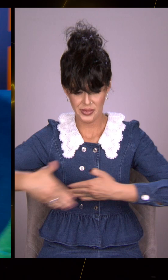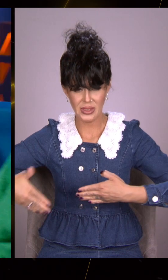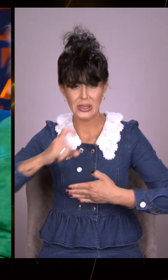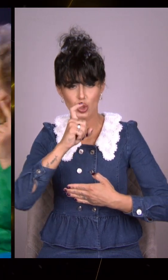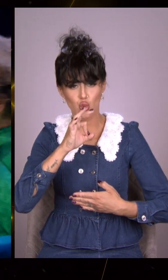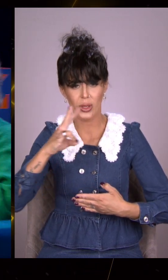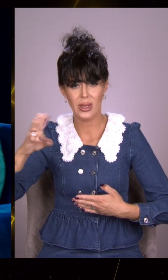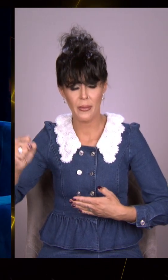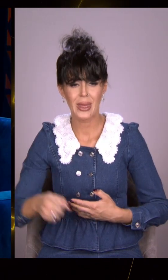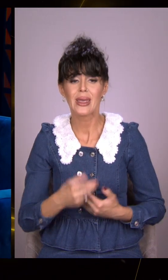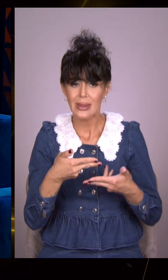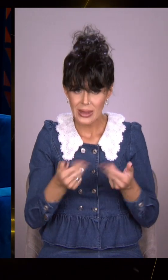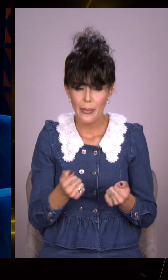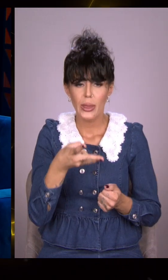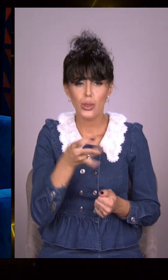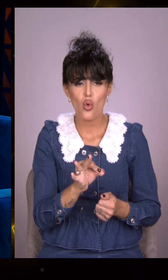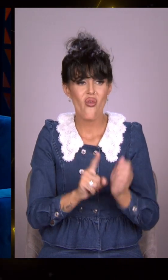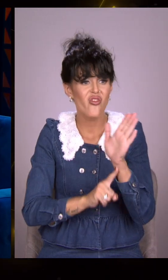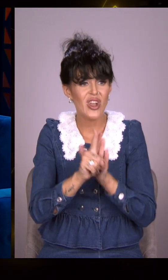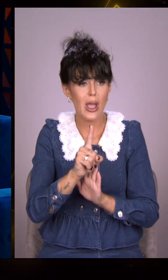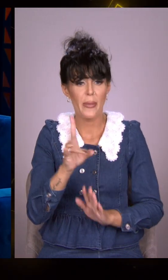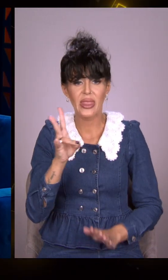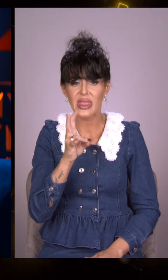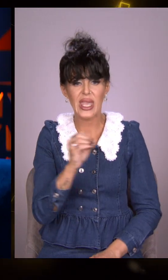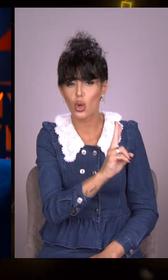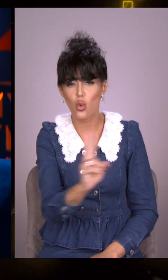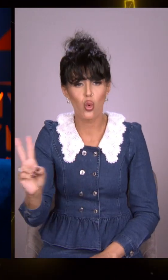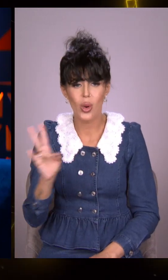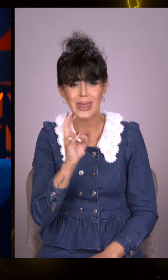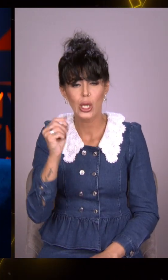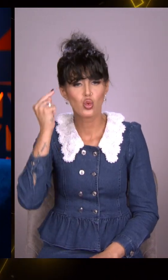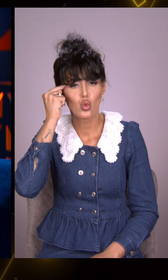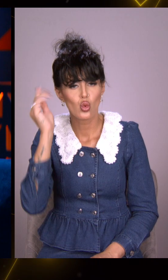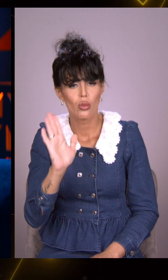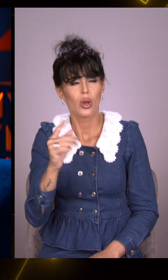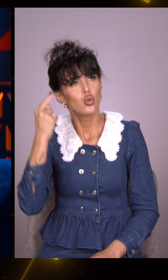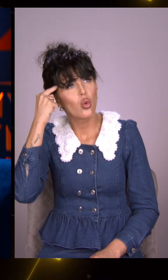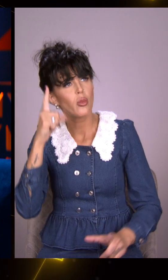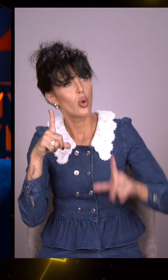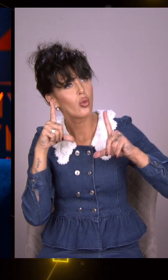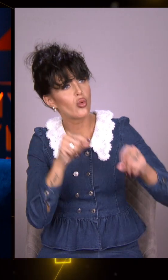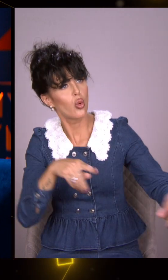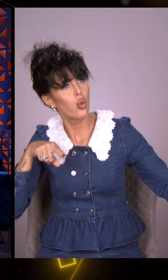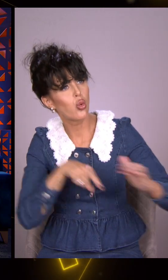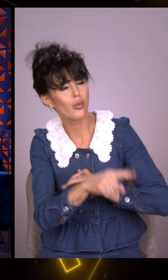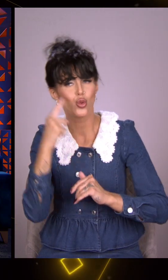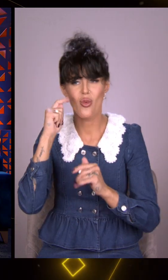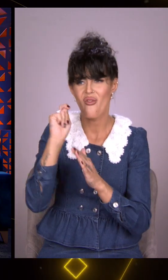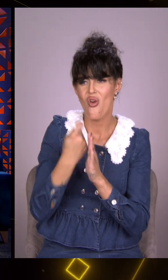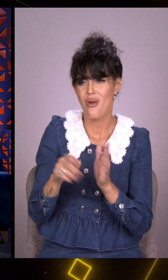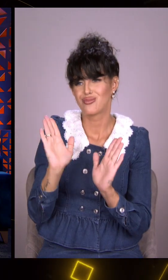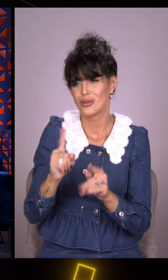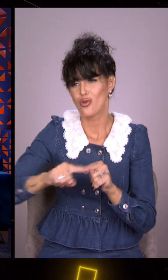Ви знаєте, спочатку ніхто не думав, що так буде, да? І не було навіть мови виїжджати, але вже коли зрозуміли, що